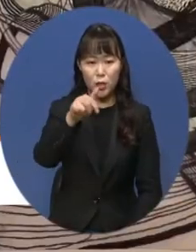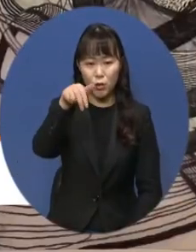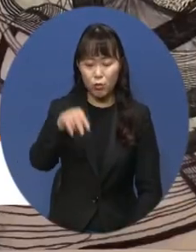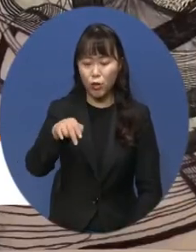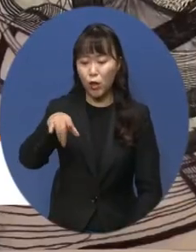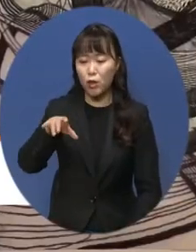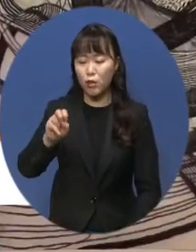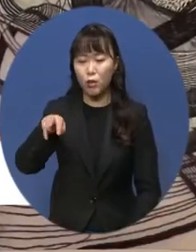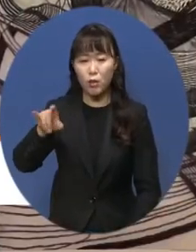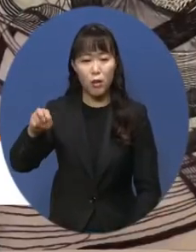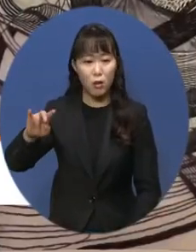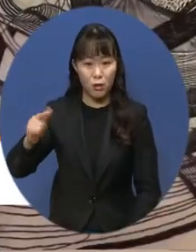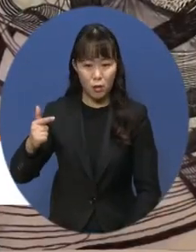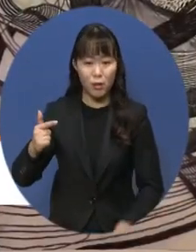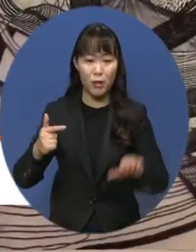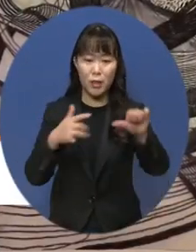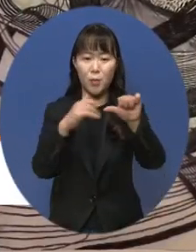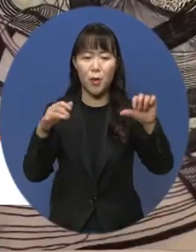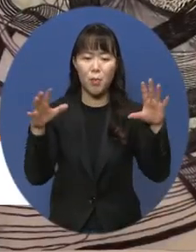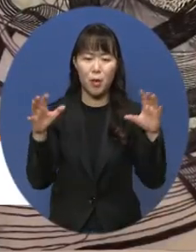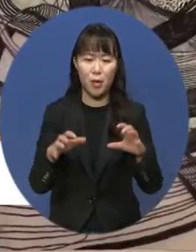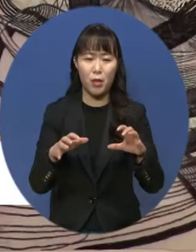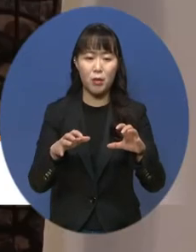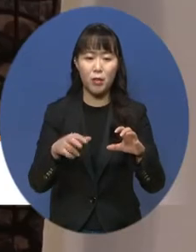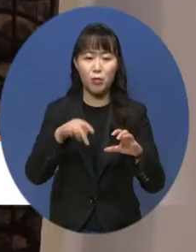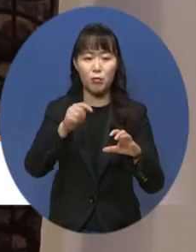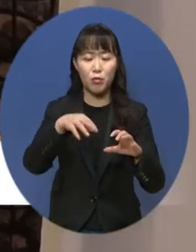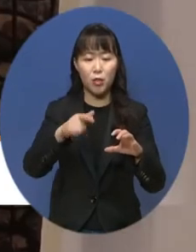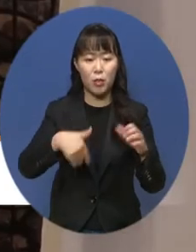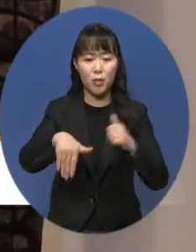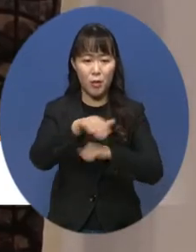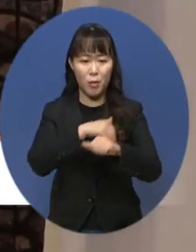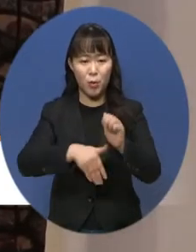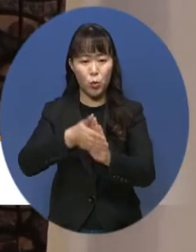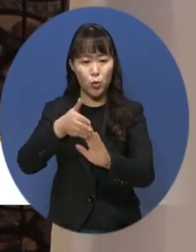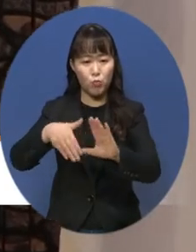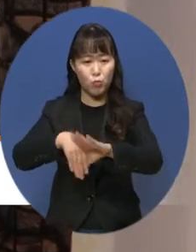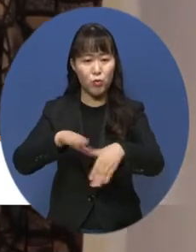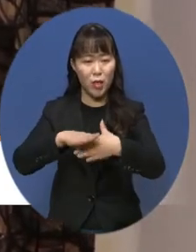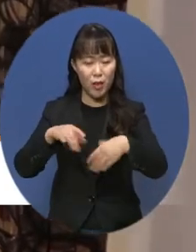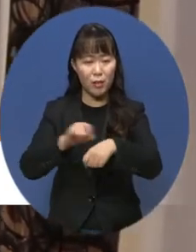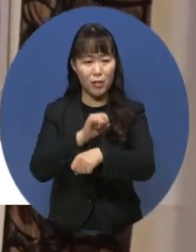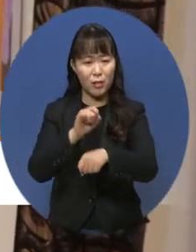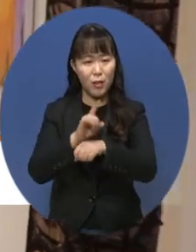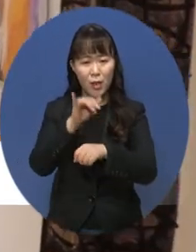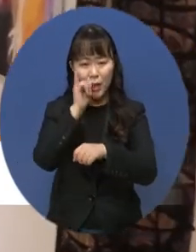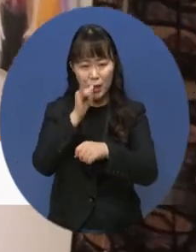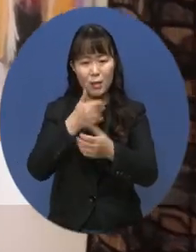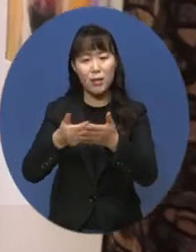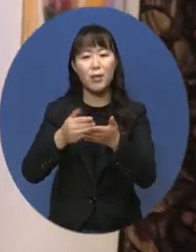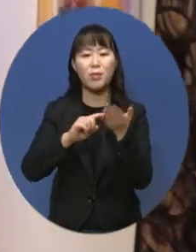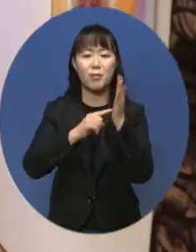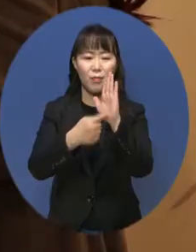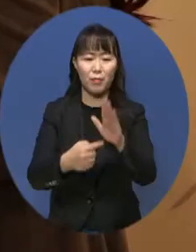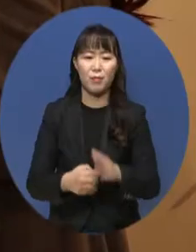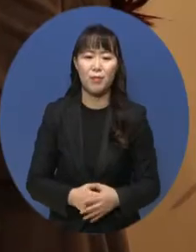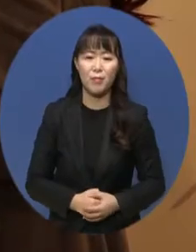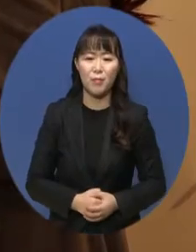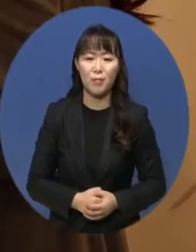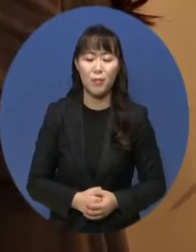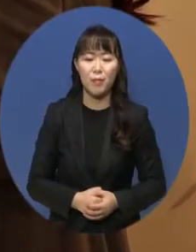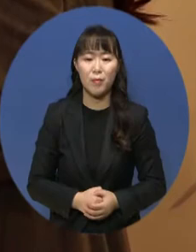5명의 작가들이 모여 순천 생태 도시 문화의 특색을 살린 작품들이 천을 보이고 있습니다